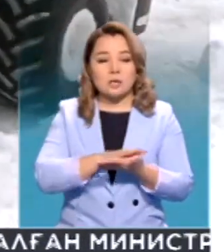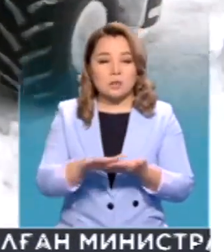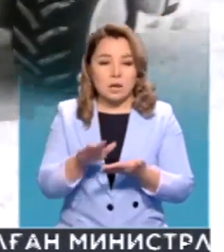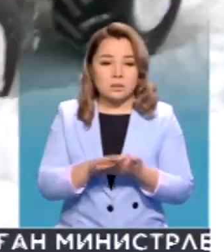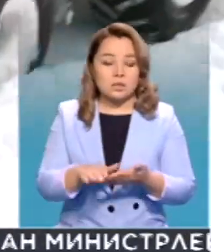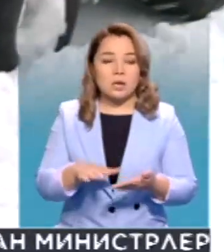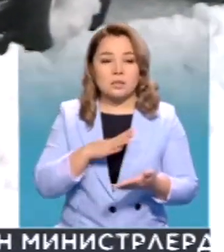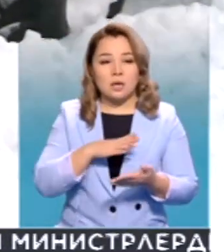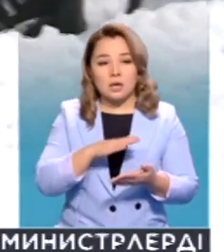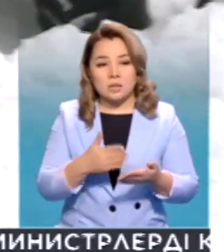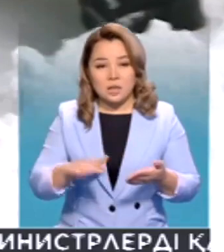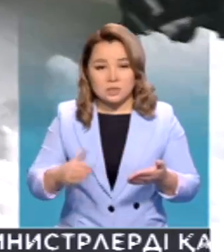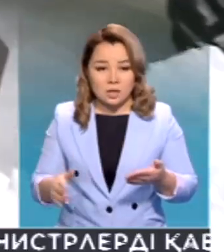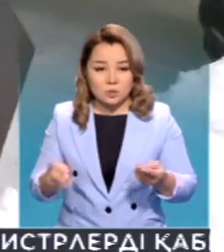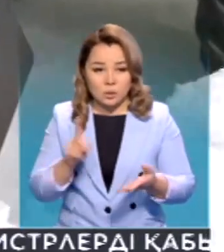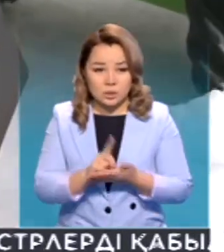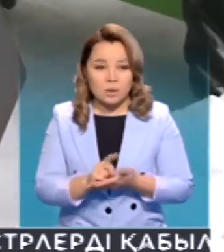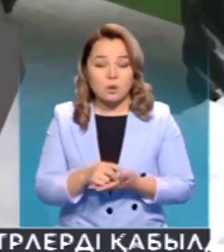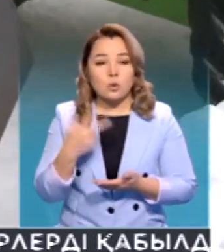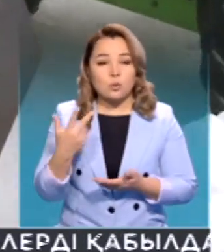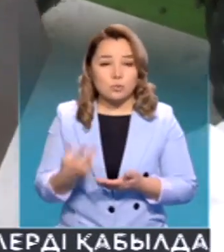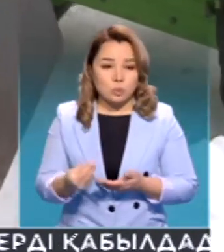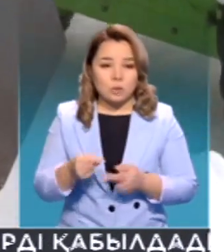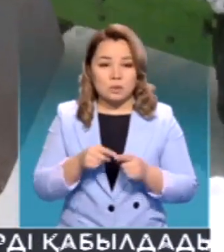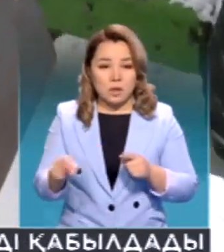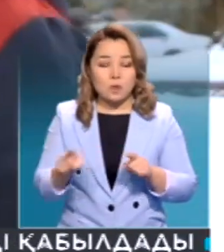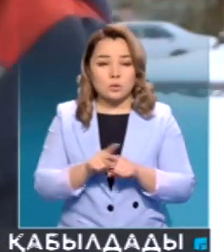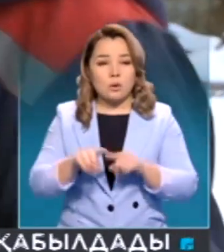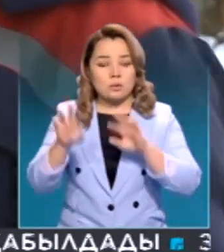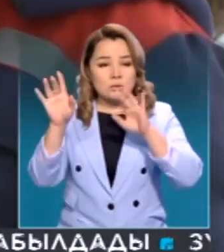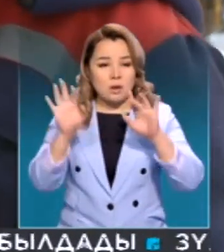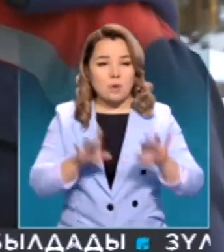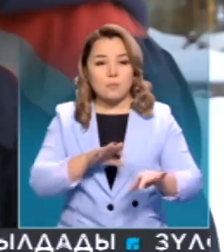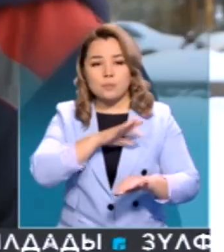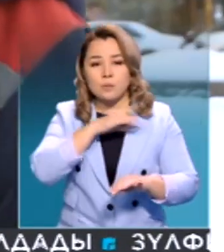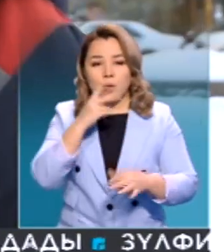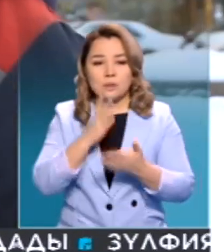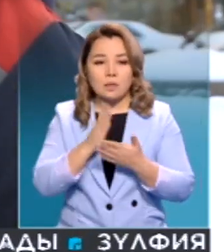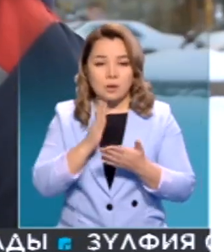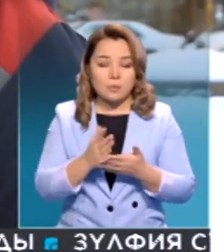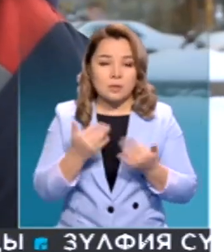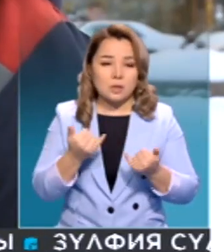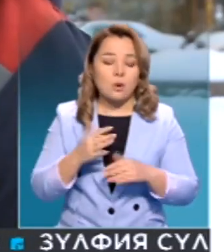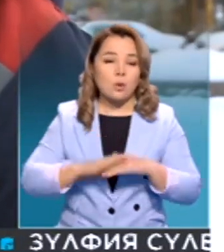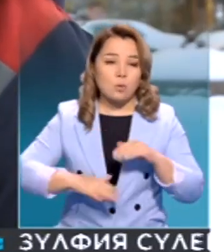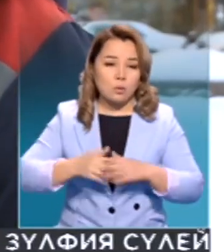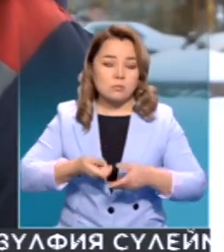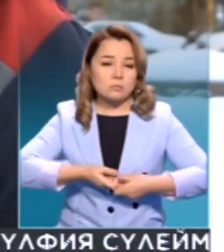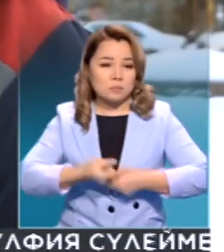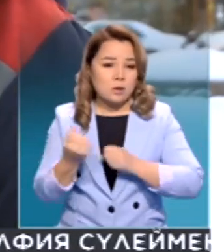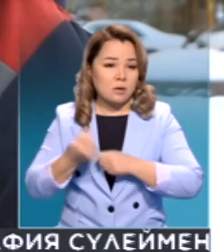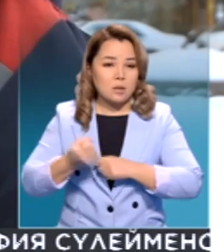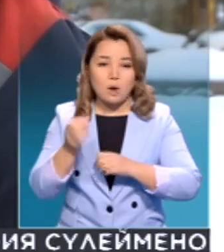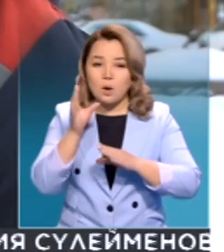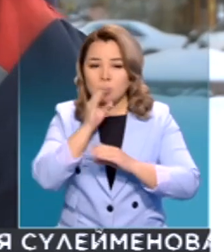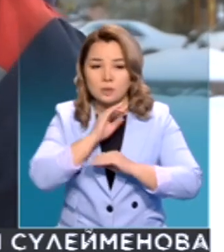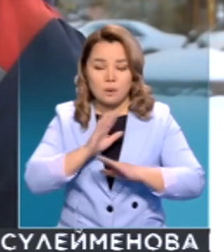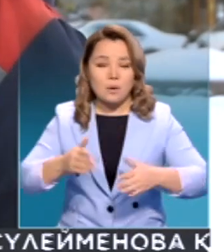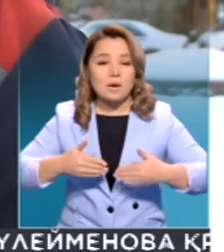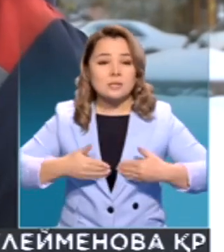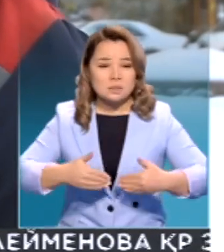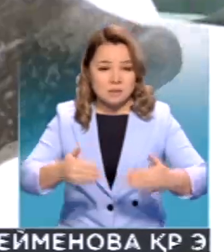тазалау керек. Міне осы кейінгі екі үш күнде қар өте көп түсті. Мынаның бәрін енді bir janı kol men ulgura almaysın.